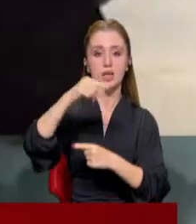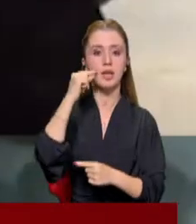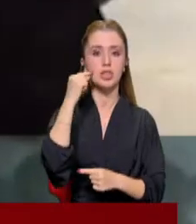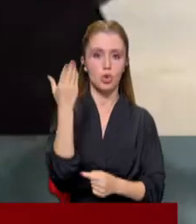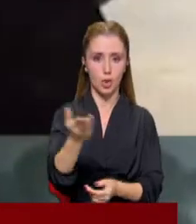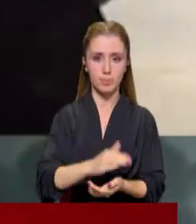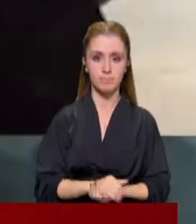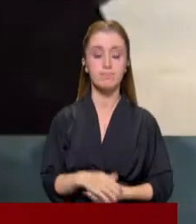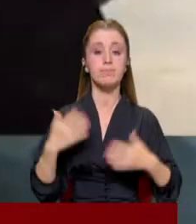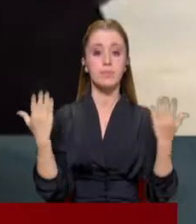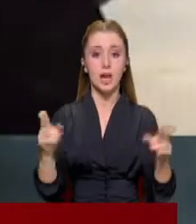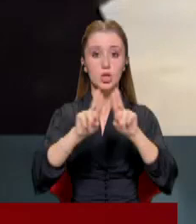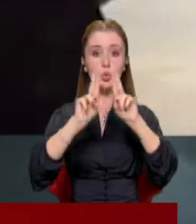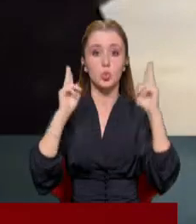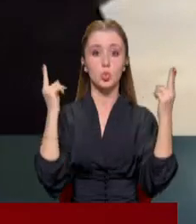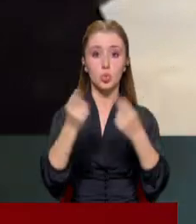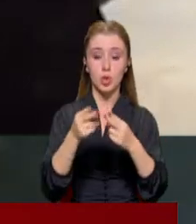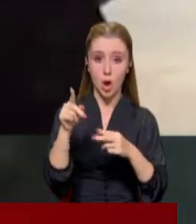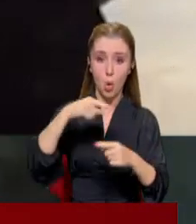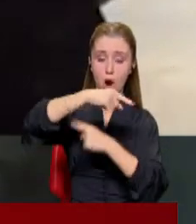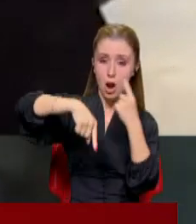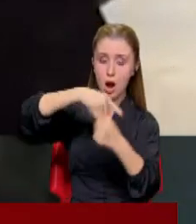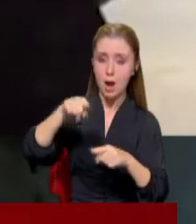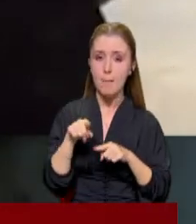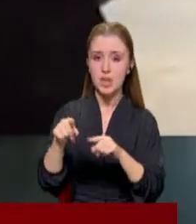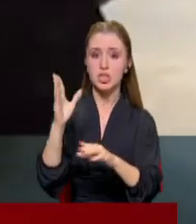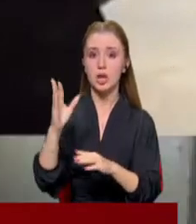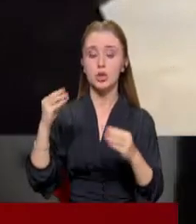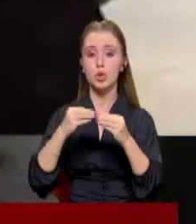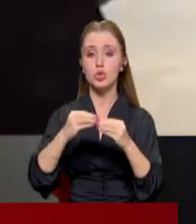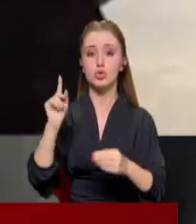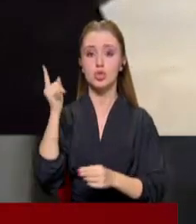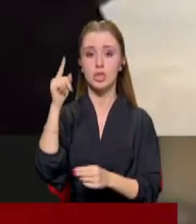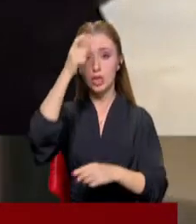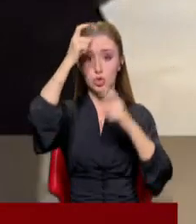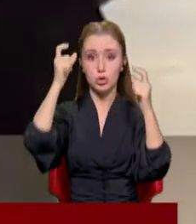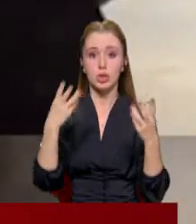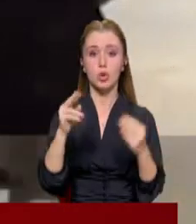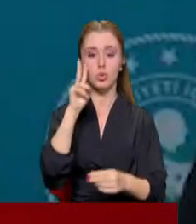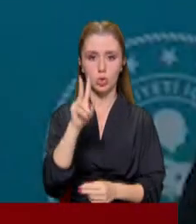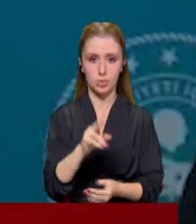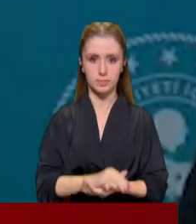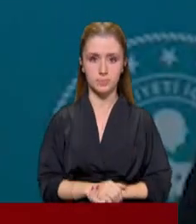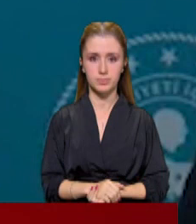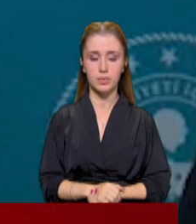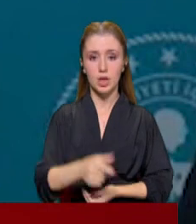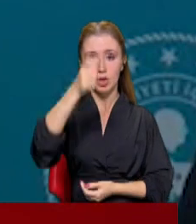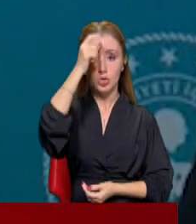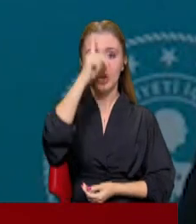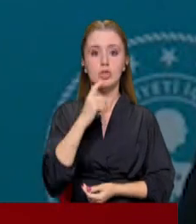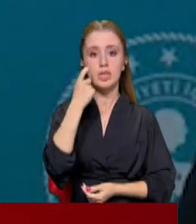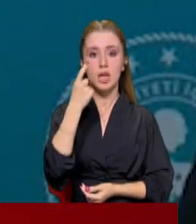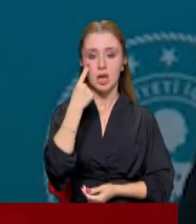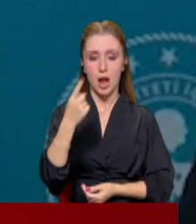arasındaydı yani dünyanın peşine düştüğü bir suç örgütü lideriydi Türkiye'de olduğu tespit edildi Türkiye yüzyılında